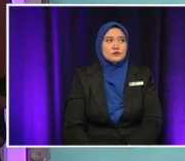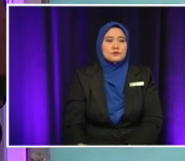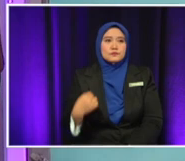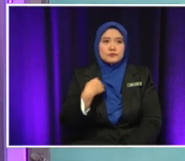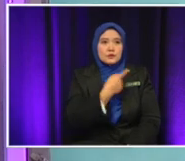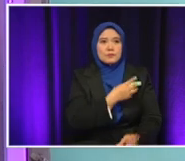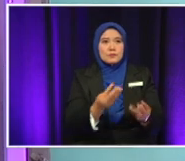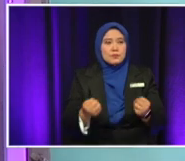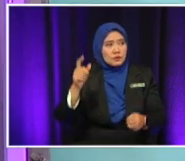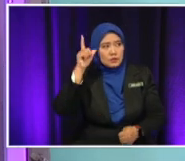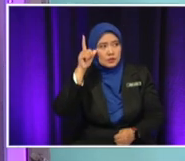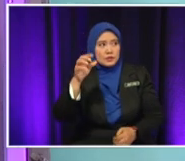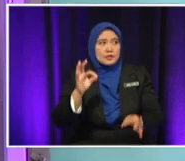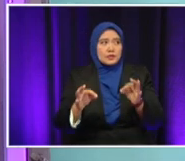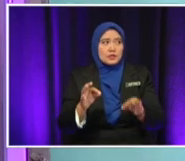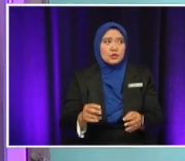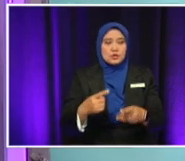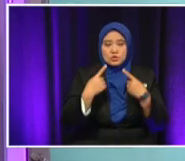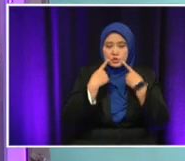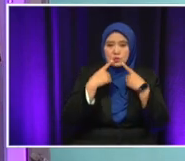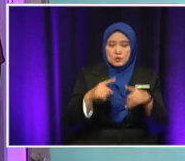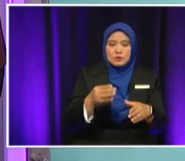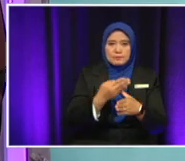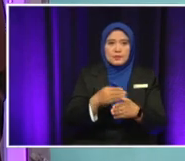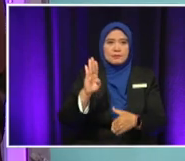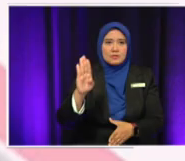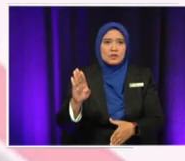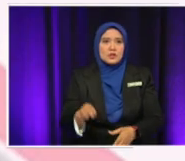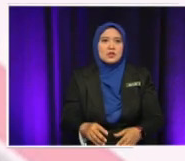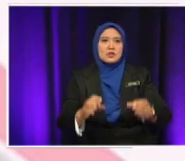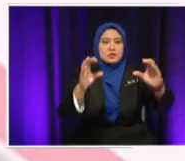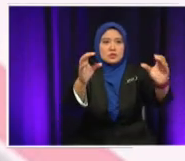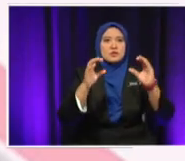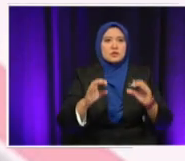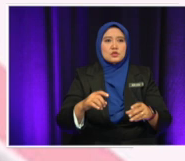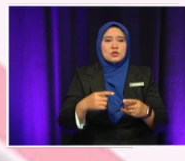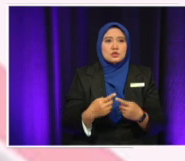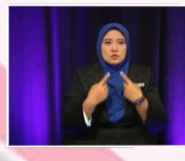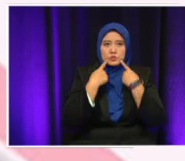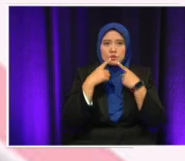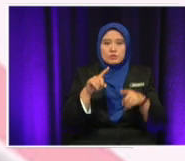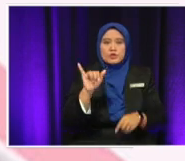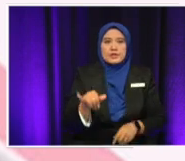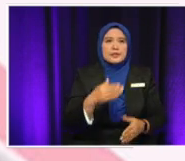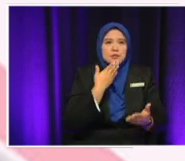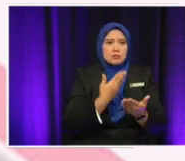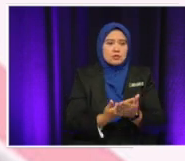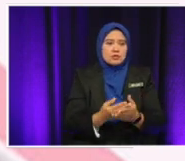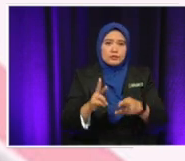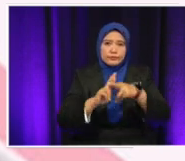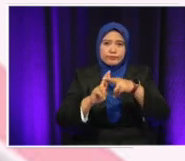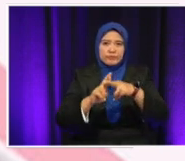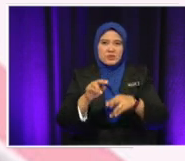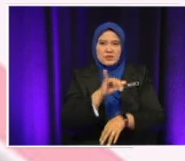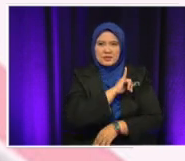jadi kita menjawab bahagian di ini ciri-ciri jawaban yang baik ya ringkas dan spesifik jadi untuk